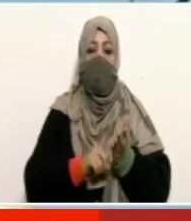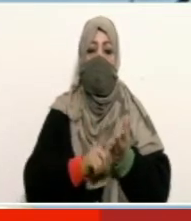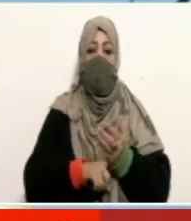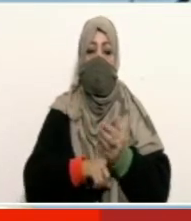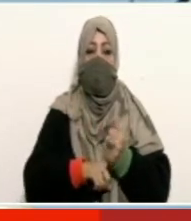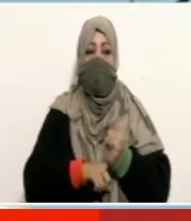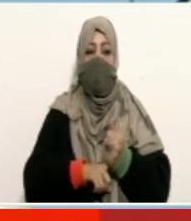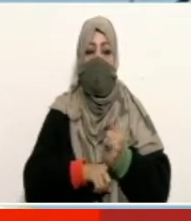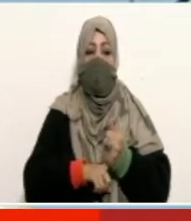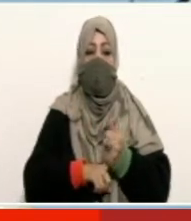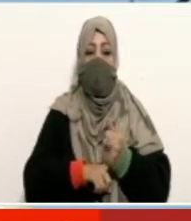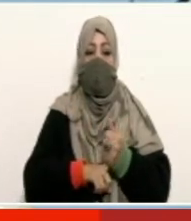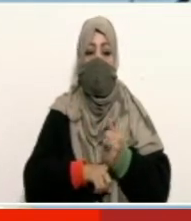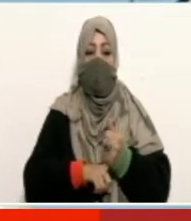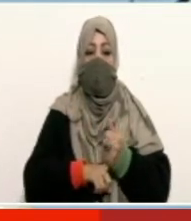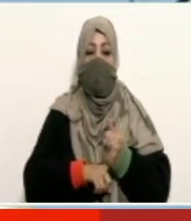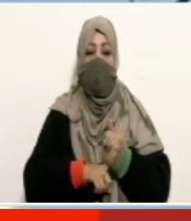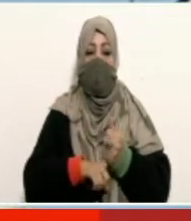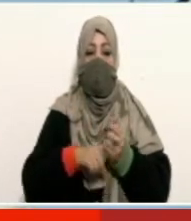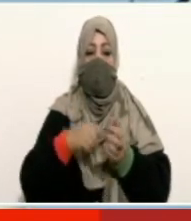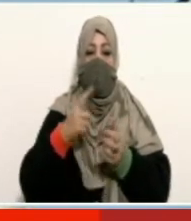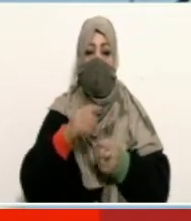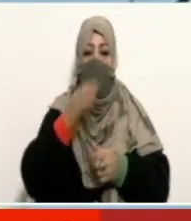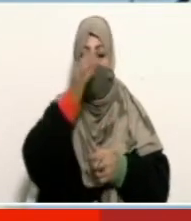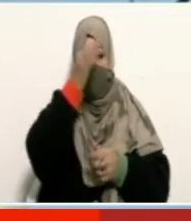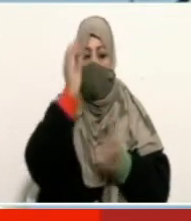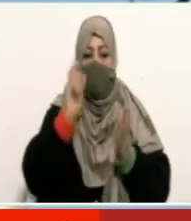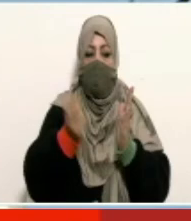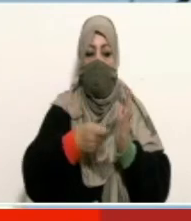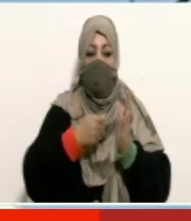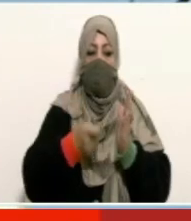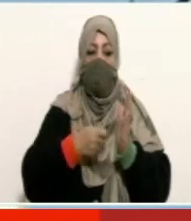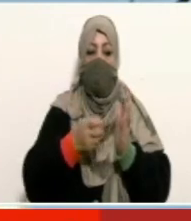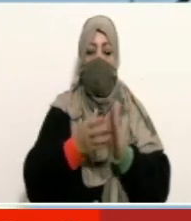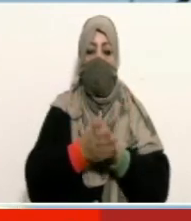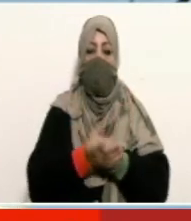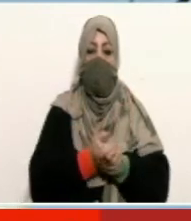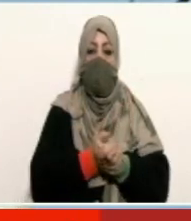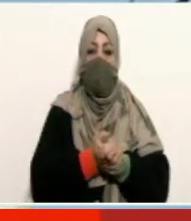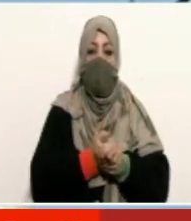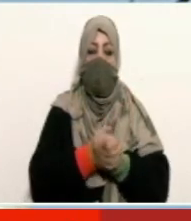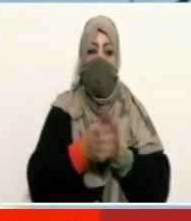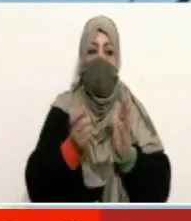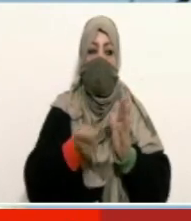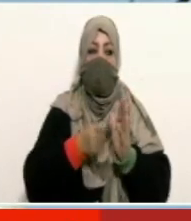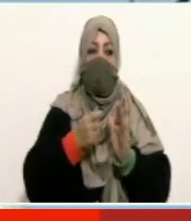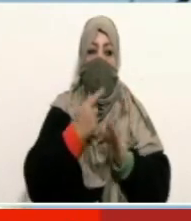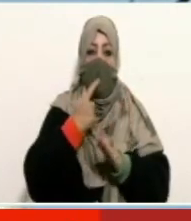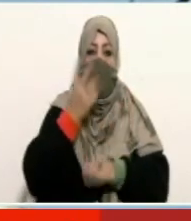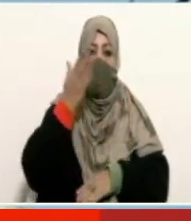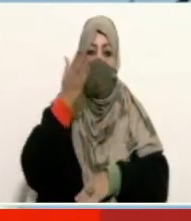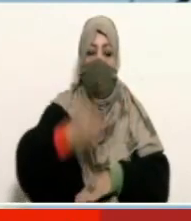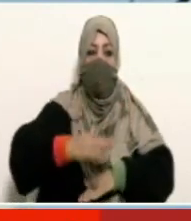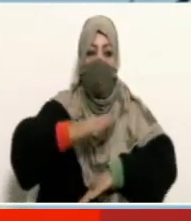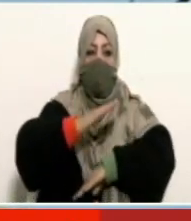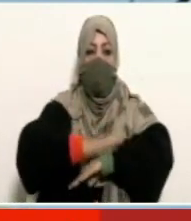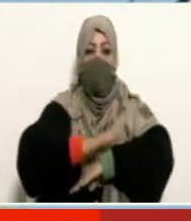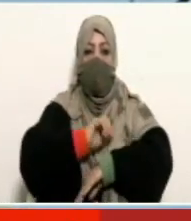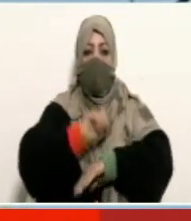يكتب العقد أو يتعهد على الزوج على أنه لا يطلق، ما حكم الدين في ذلك؟